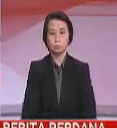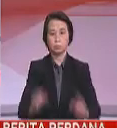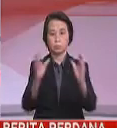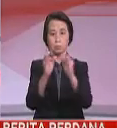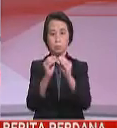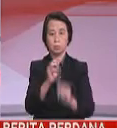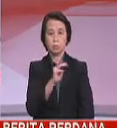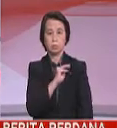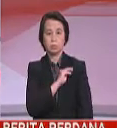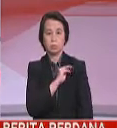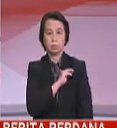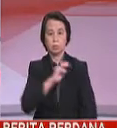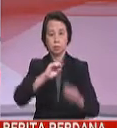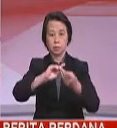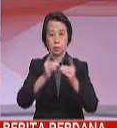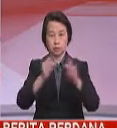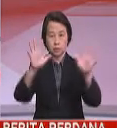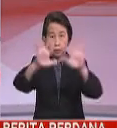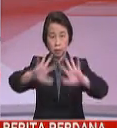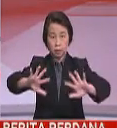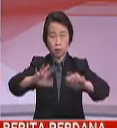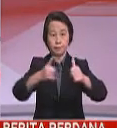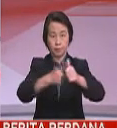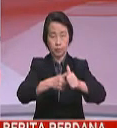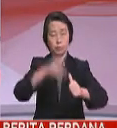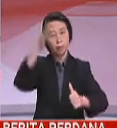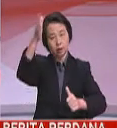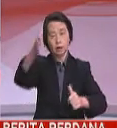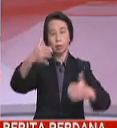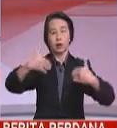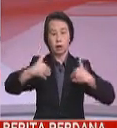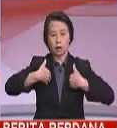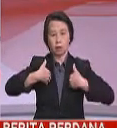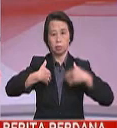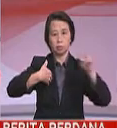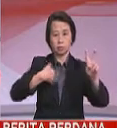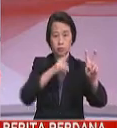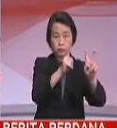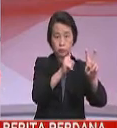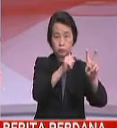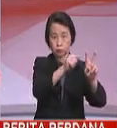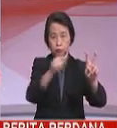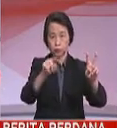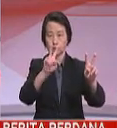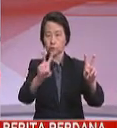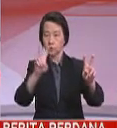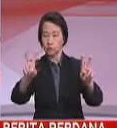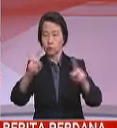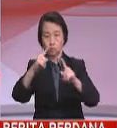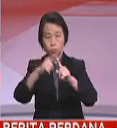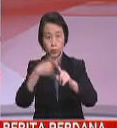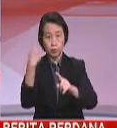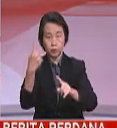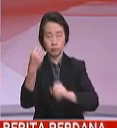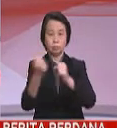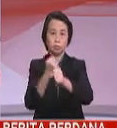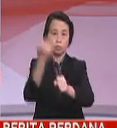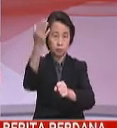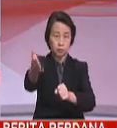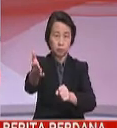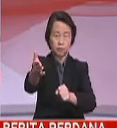Mesyuarat Menteri-Menteri Digital ASEAN yang pertama akan diadakan dari 21 hingga 22 Januari tahun